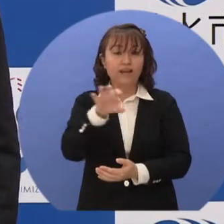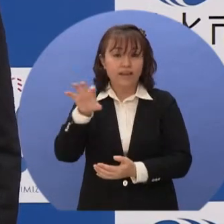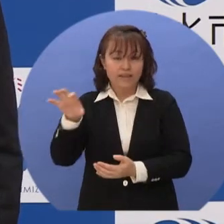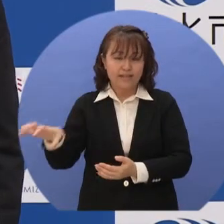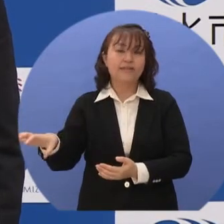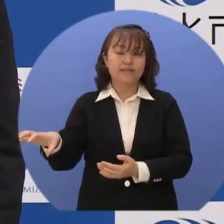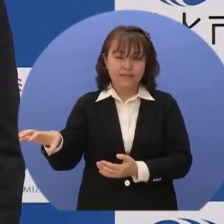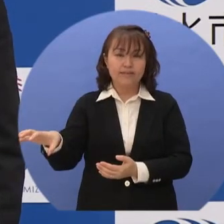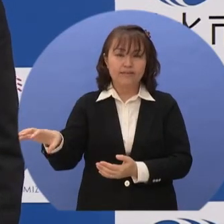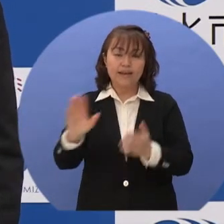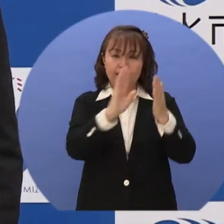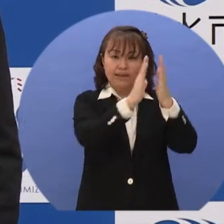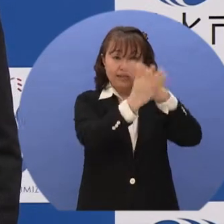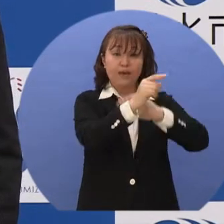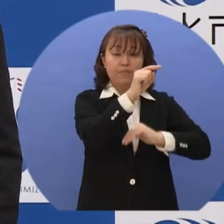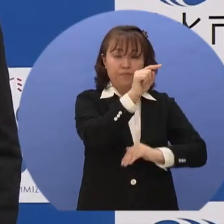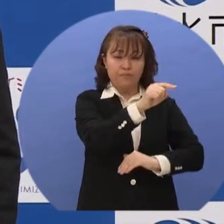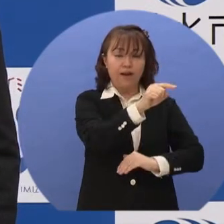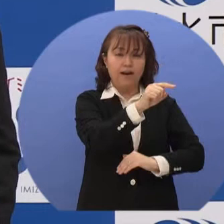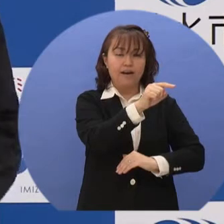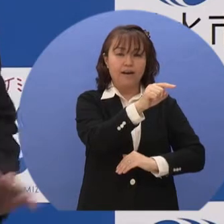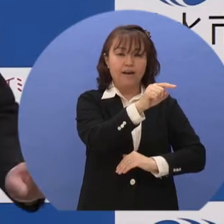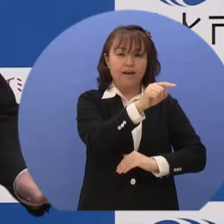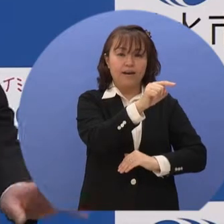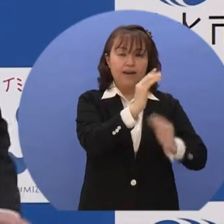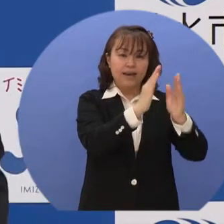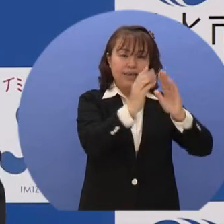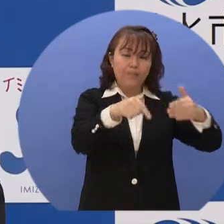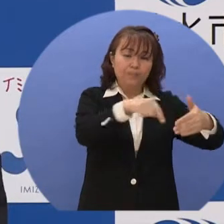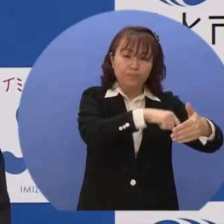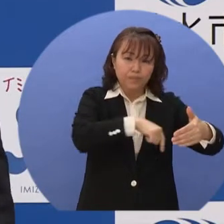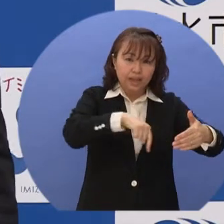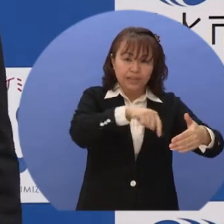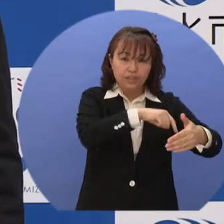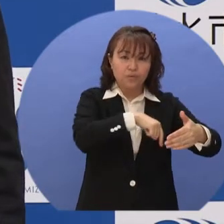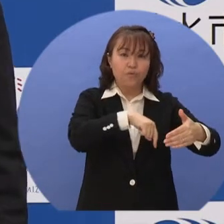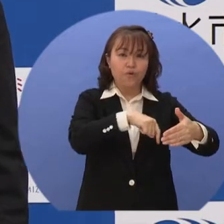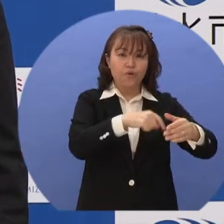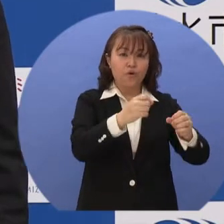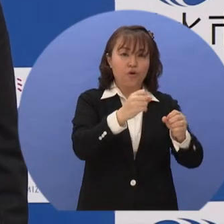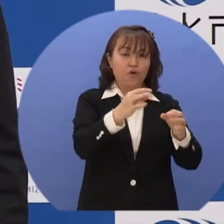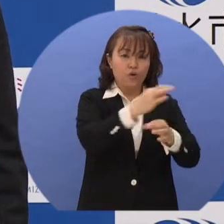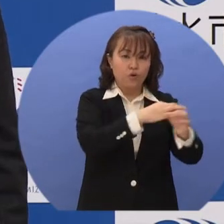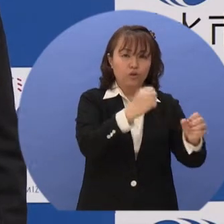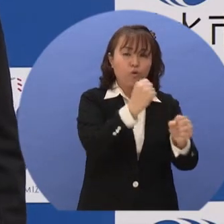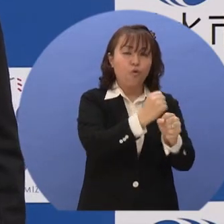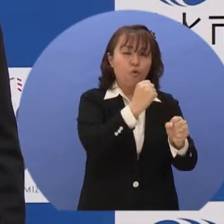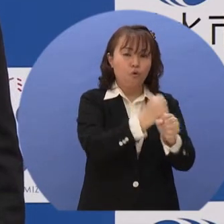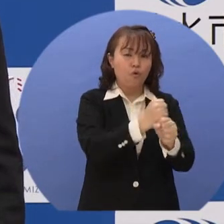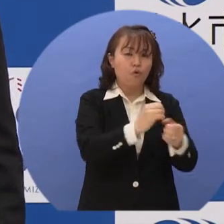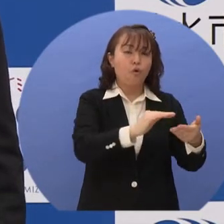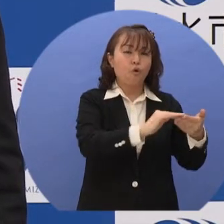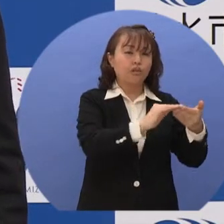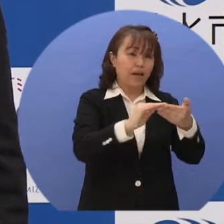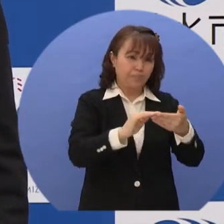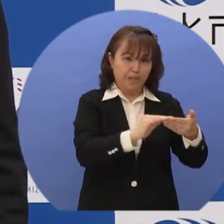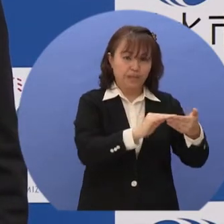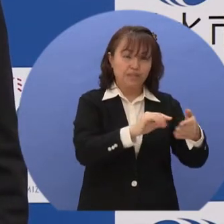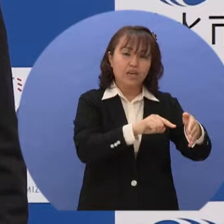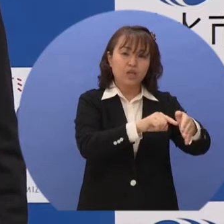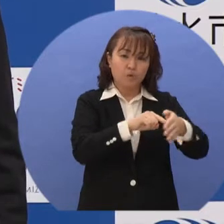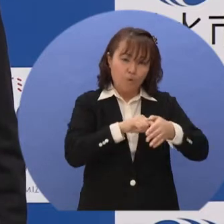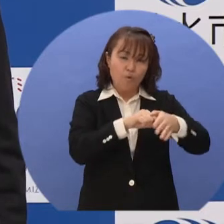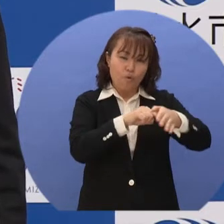ますえ県の方ではですねえま県内の各症候団体であったりえ農林水産団体など